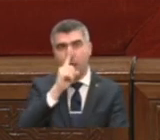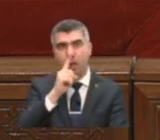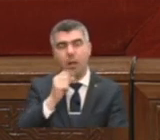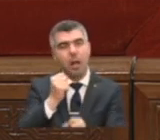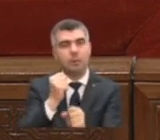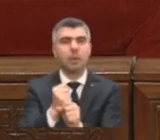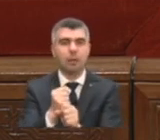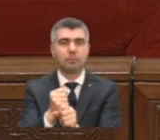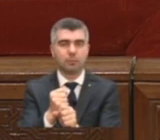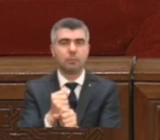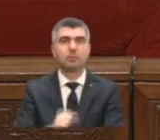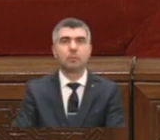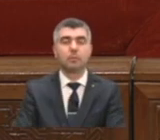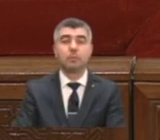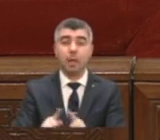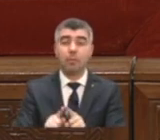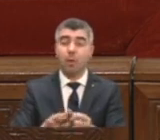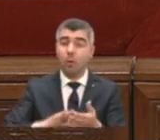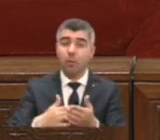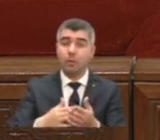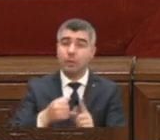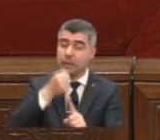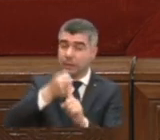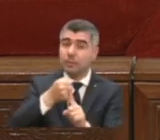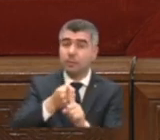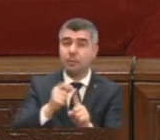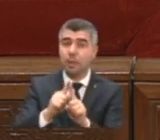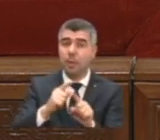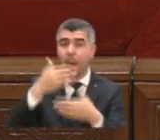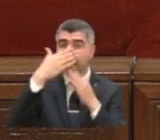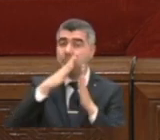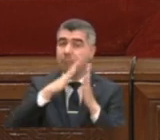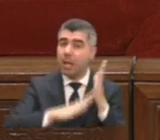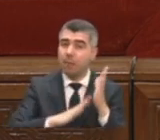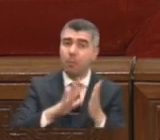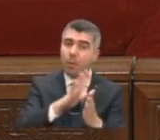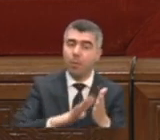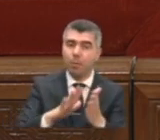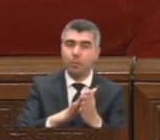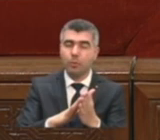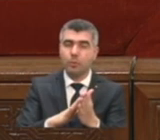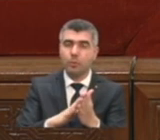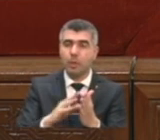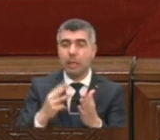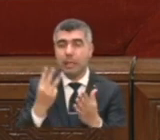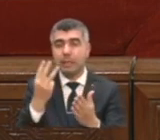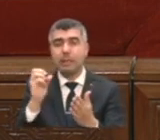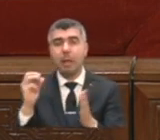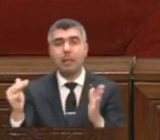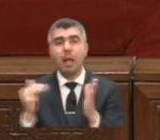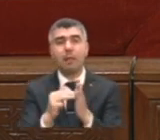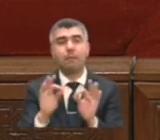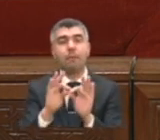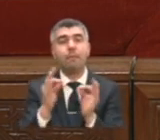الملف. وحققت الدوله ديالنا مجهود جبار في هذا الموضوع. لحد الساعه 300,000 اسره منذ 2004